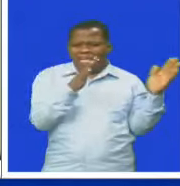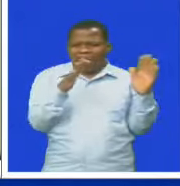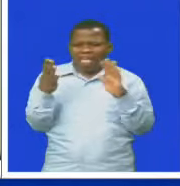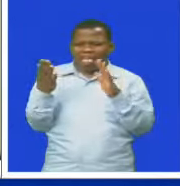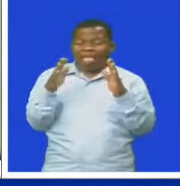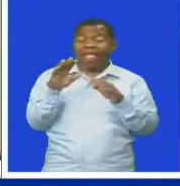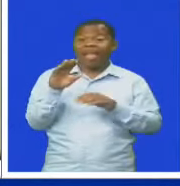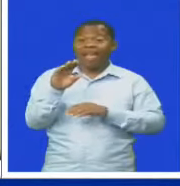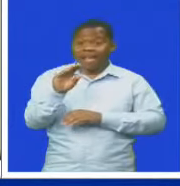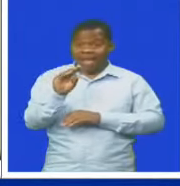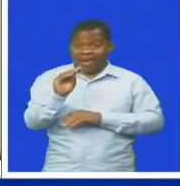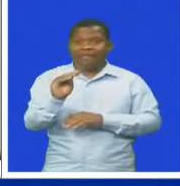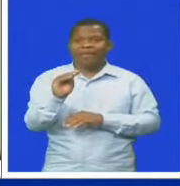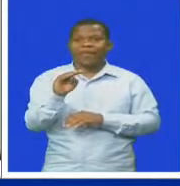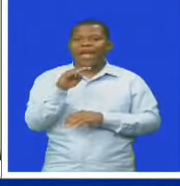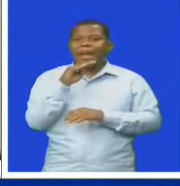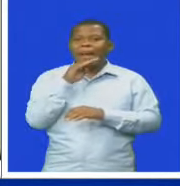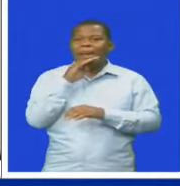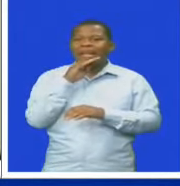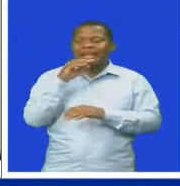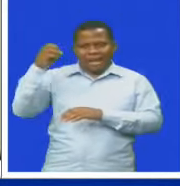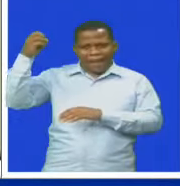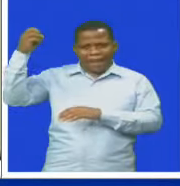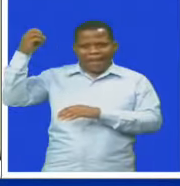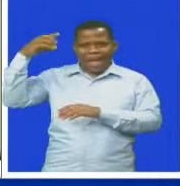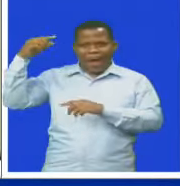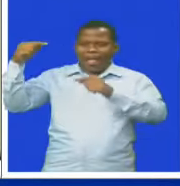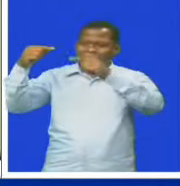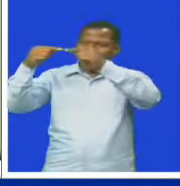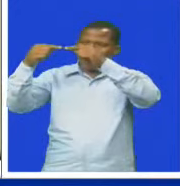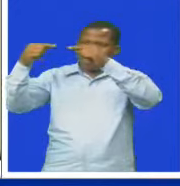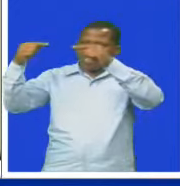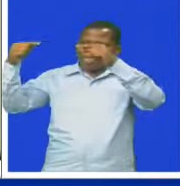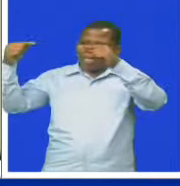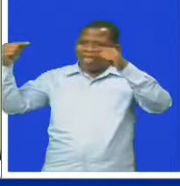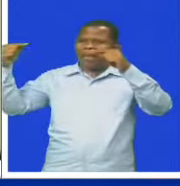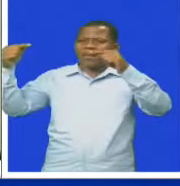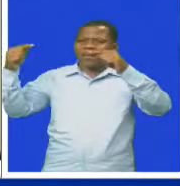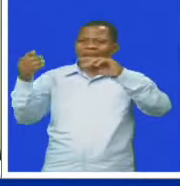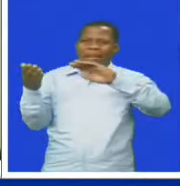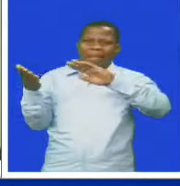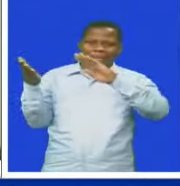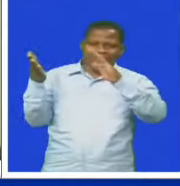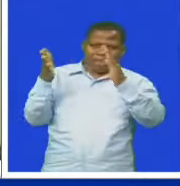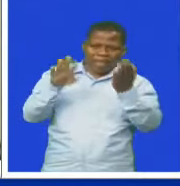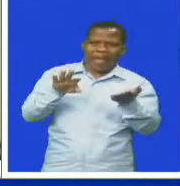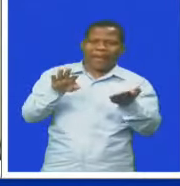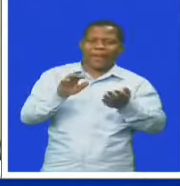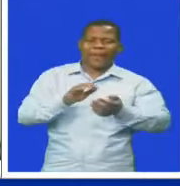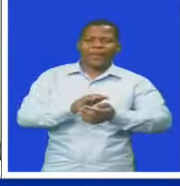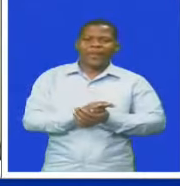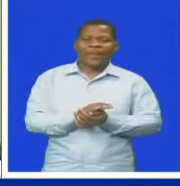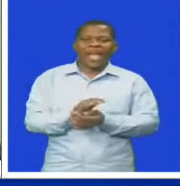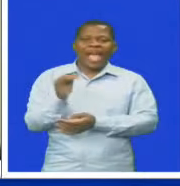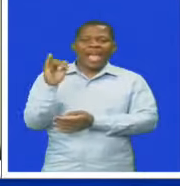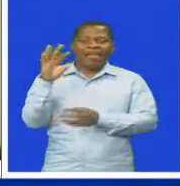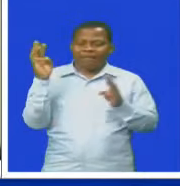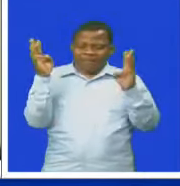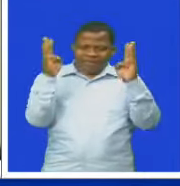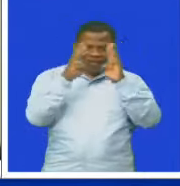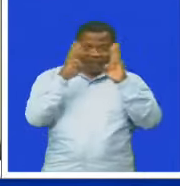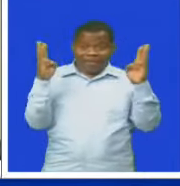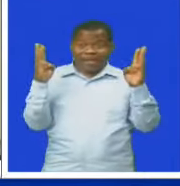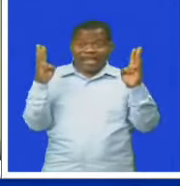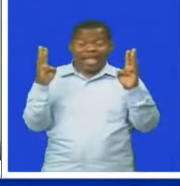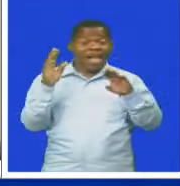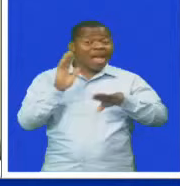lebese seyiwisa emaline etfagezi. Kwesi sikhathi ke nakungakuqapheleki sekuba khona kulimala.